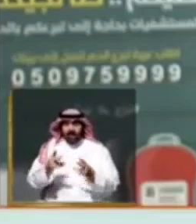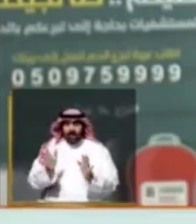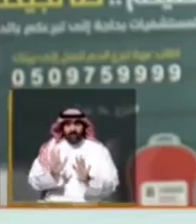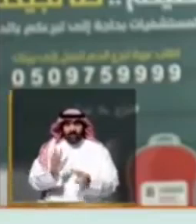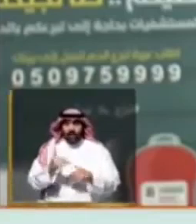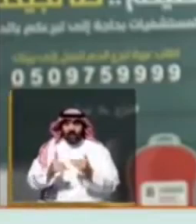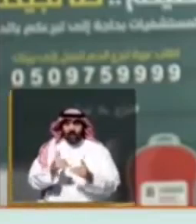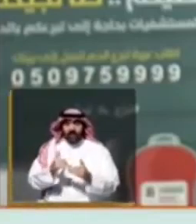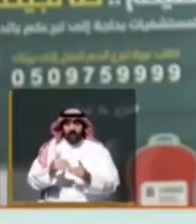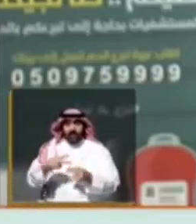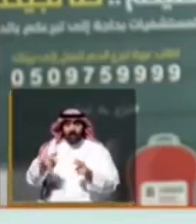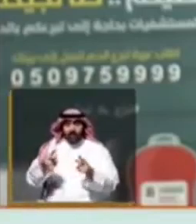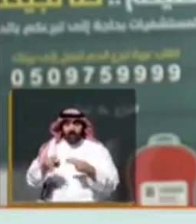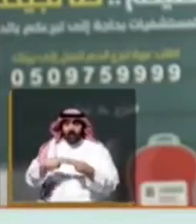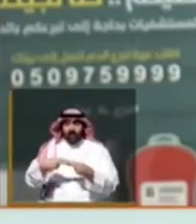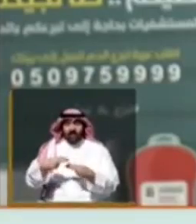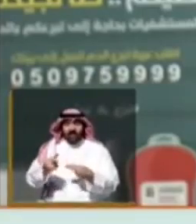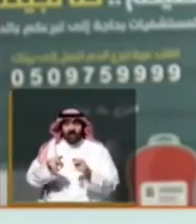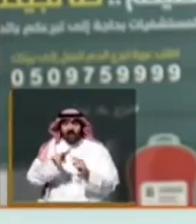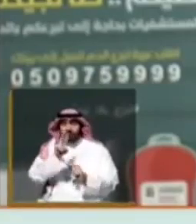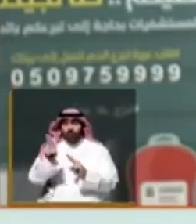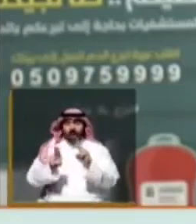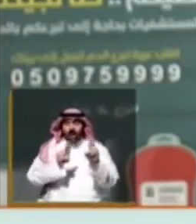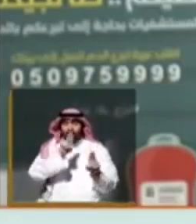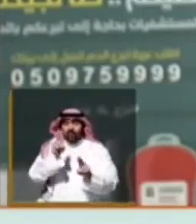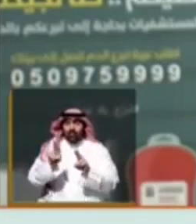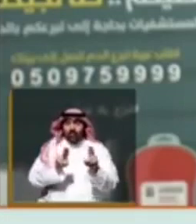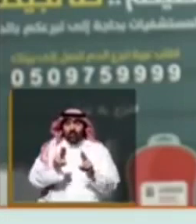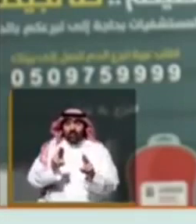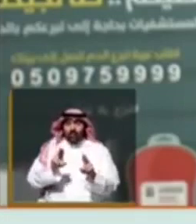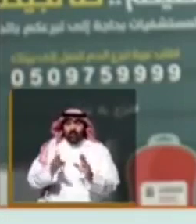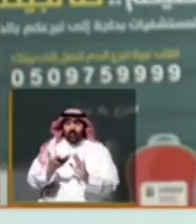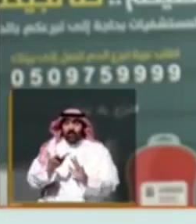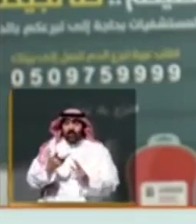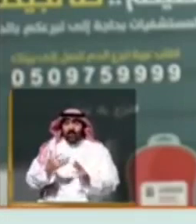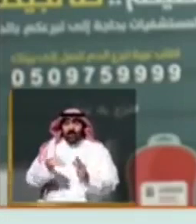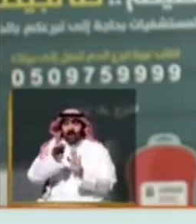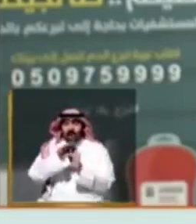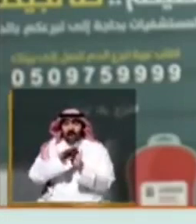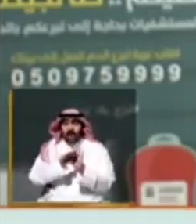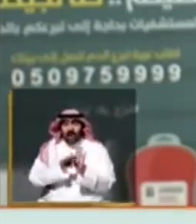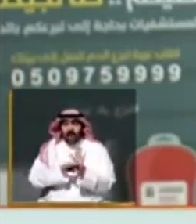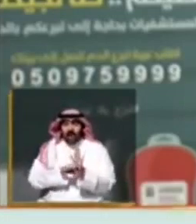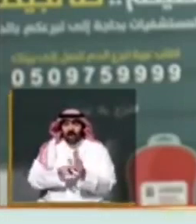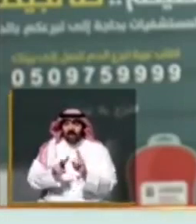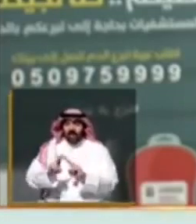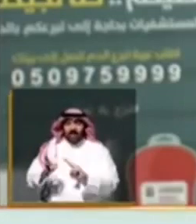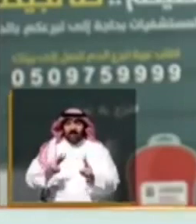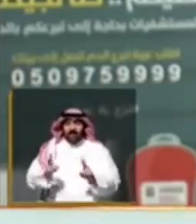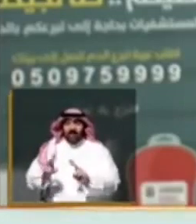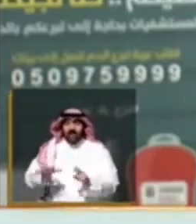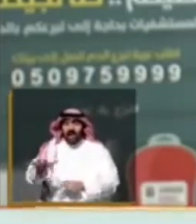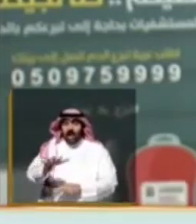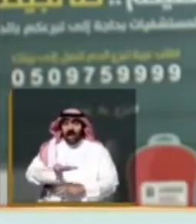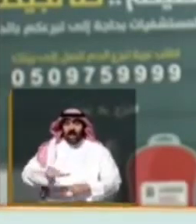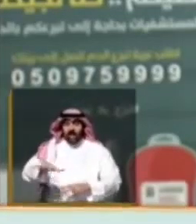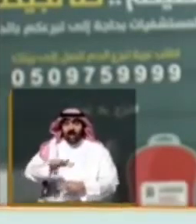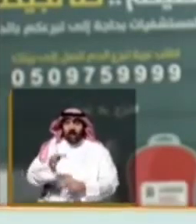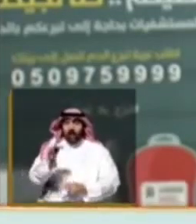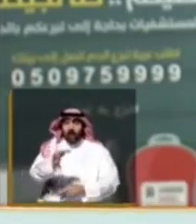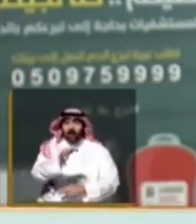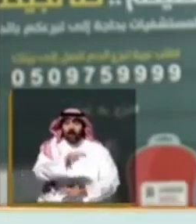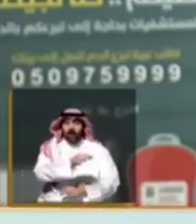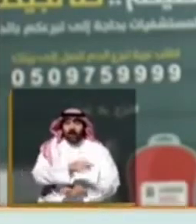بالدم من حيث الأسئلة. بعد ذلك يتم تصنيف المتبرع المسجلين حسب الأحياء وحسب